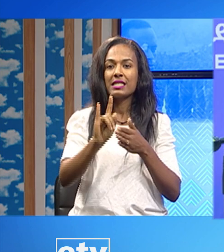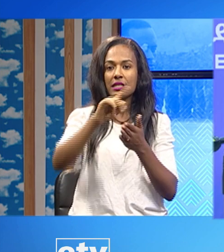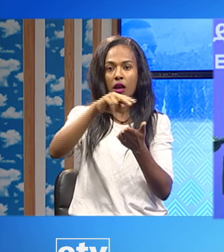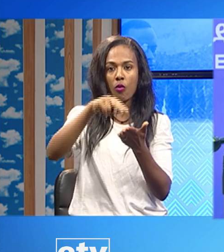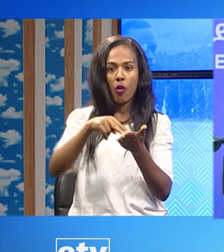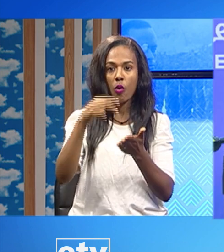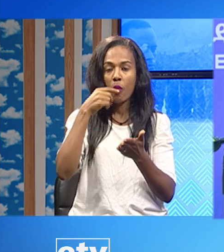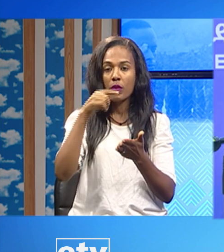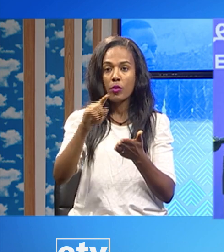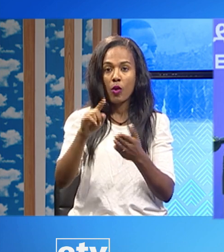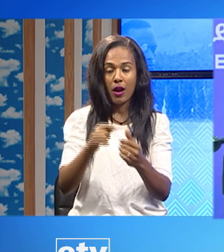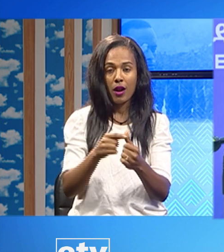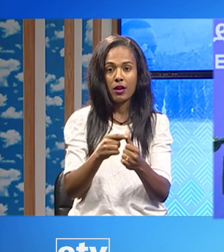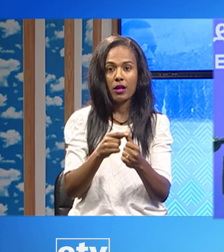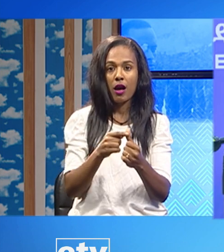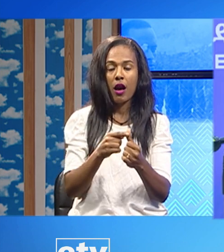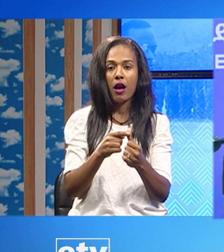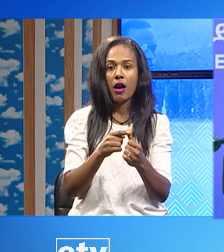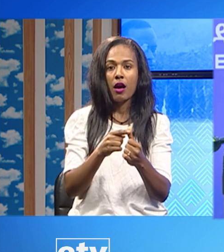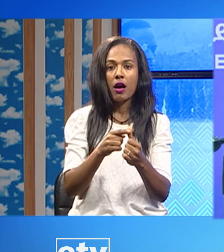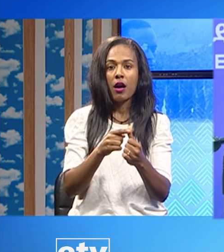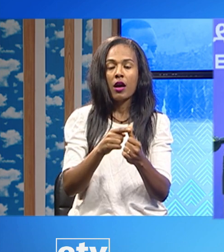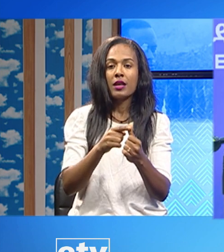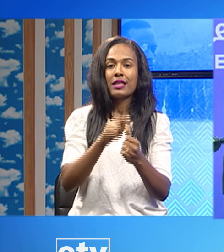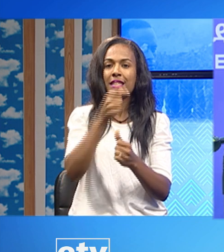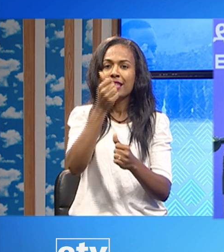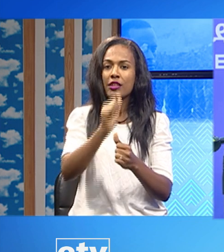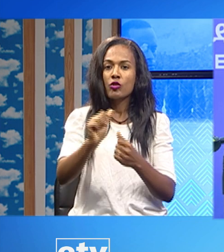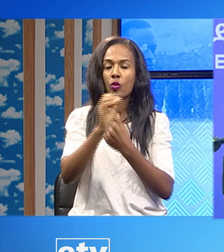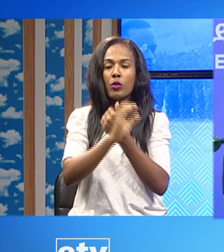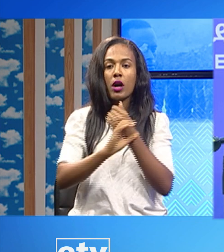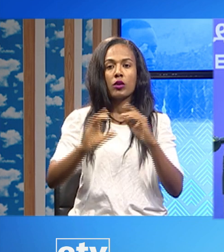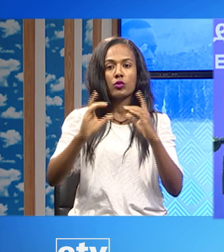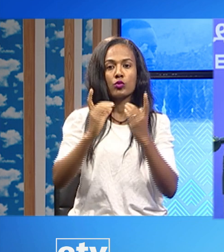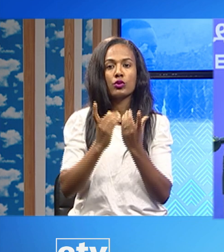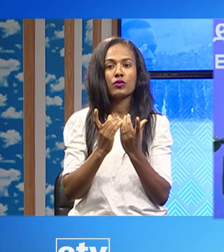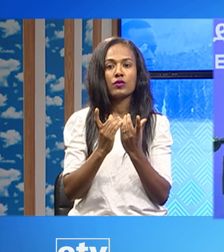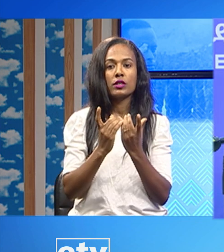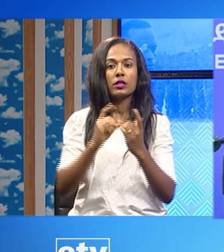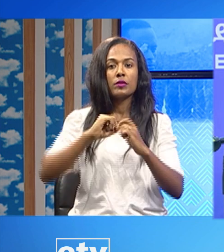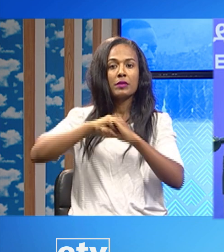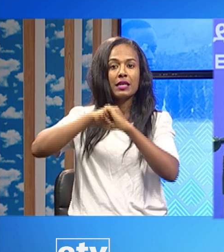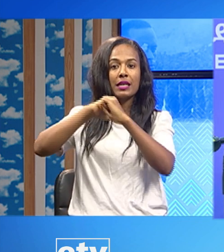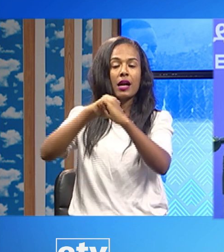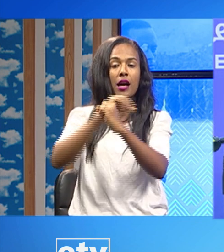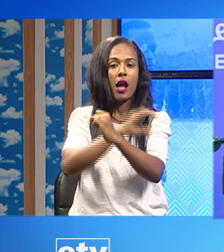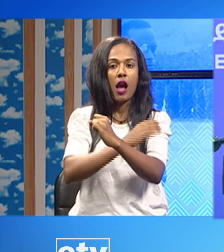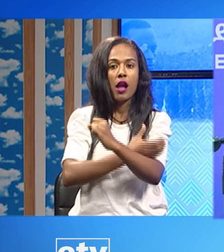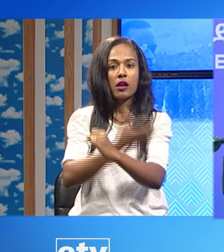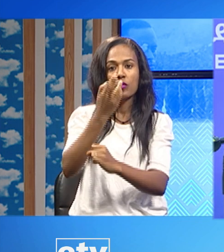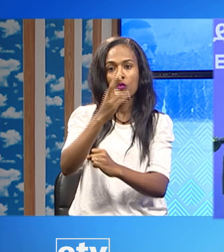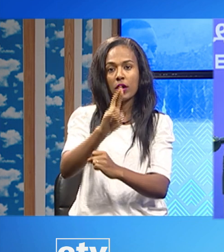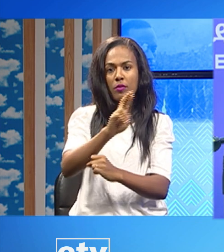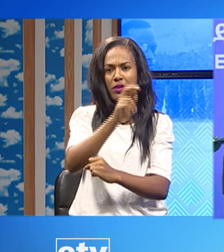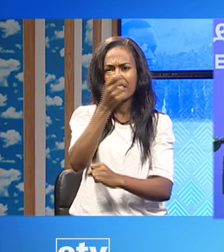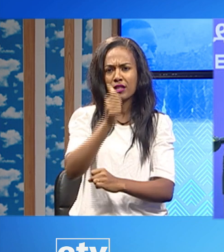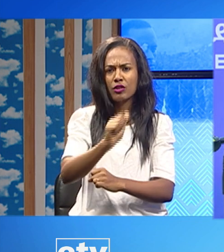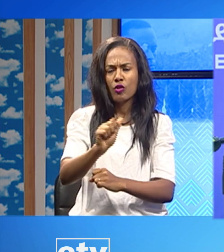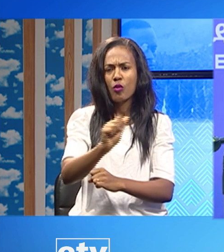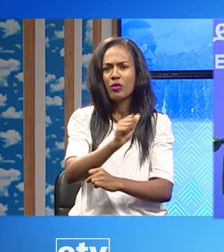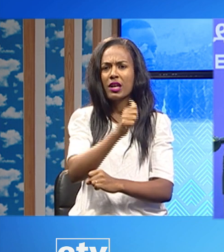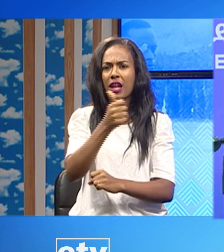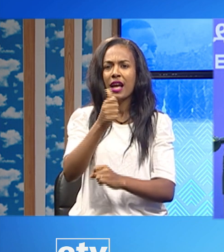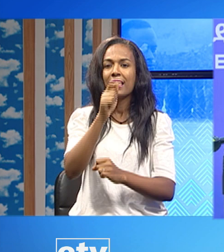ብለዋል። አንደኛ የህዝ በየተኛውም የሀገሪቱ ክፍል መከላከያ ኃይልን ወይም የተኛውንም ሌላ